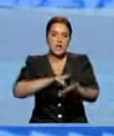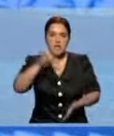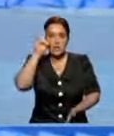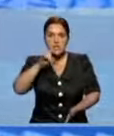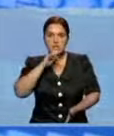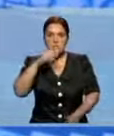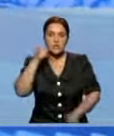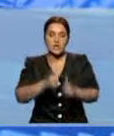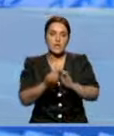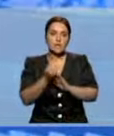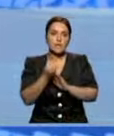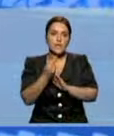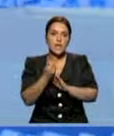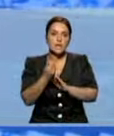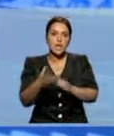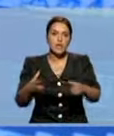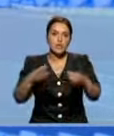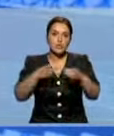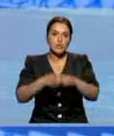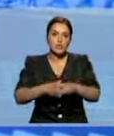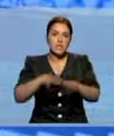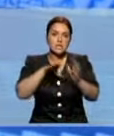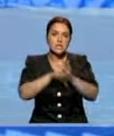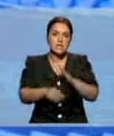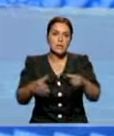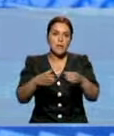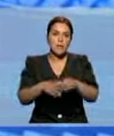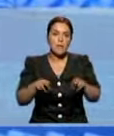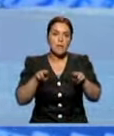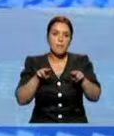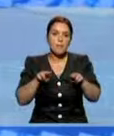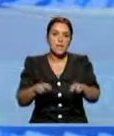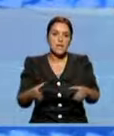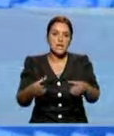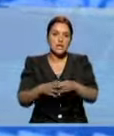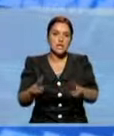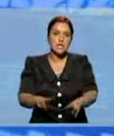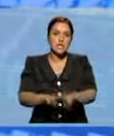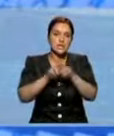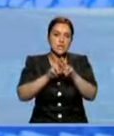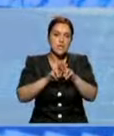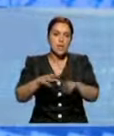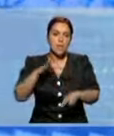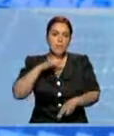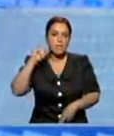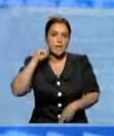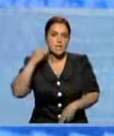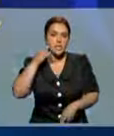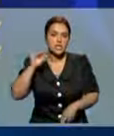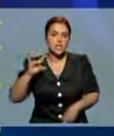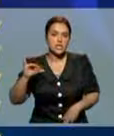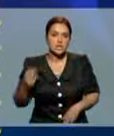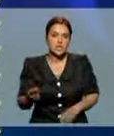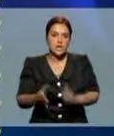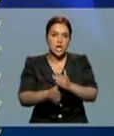пройдут матчи 12-го тура чемпионата Казахстана среди команд премьер-лиги. В столице Астана примет павлодарский